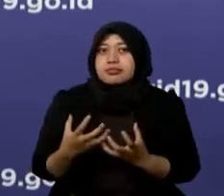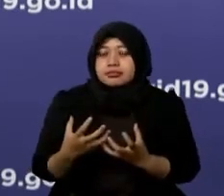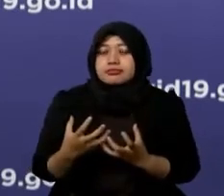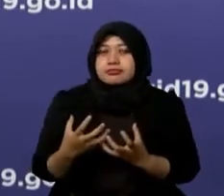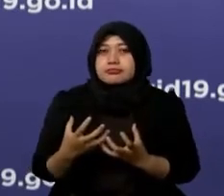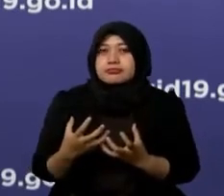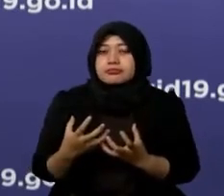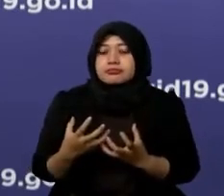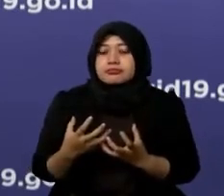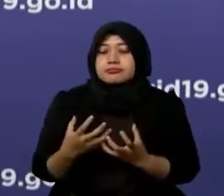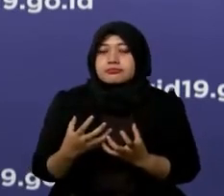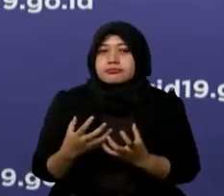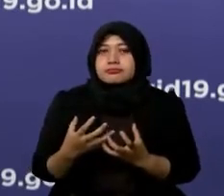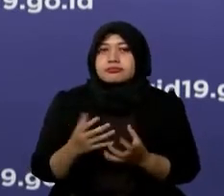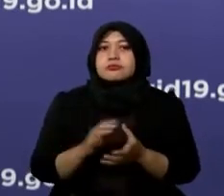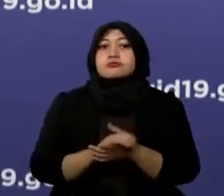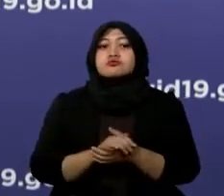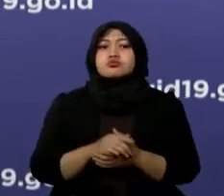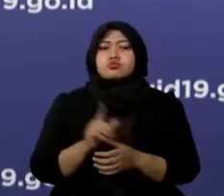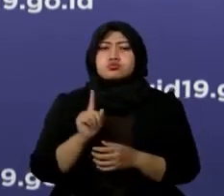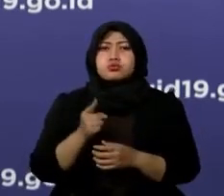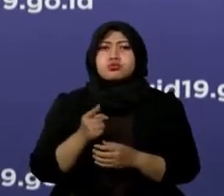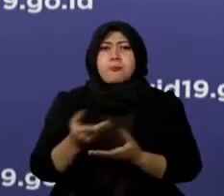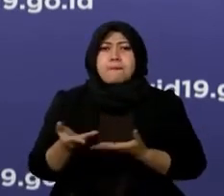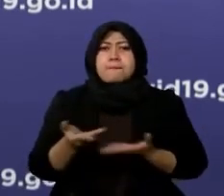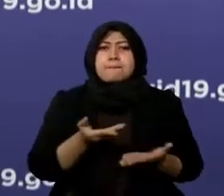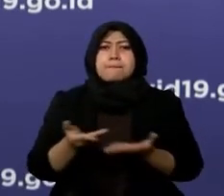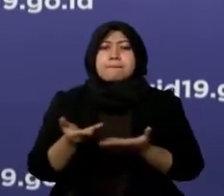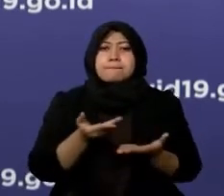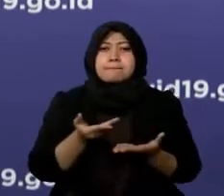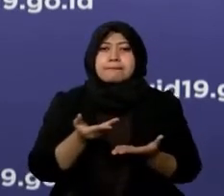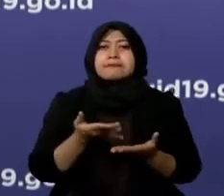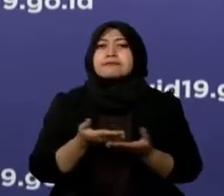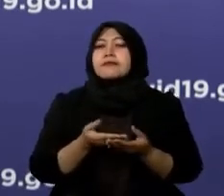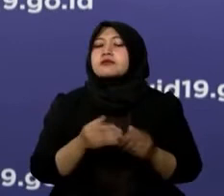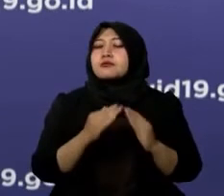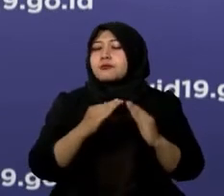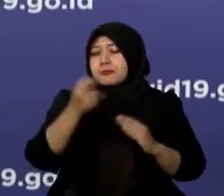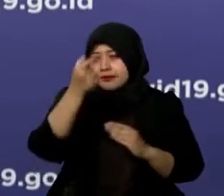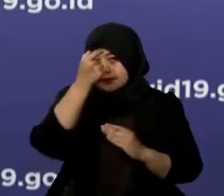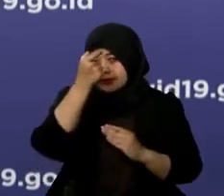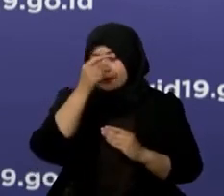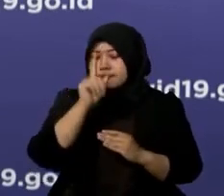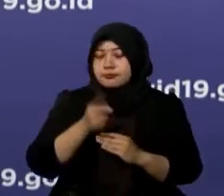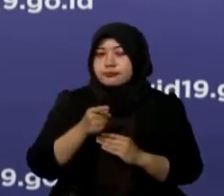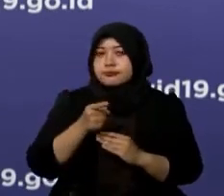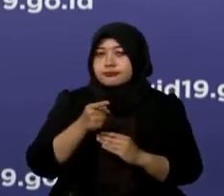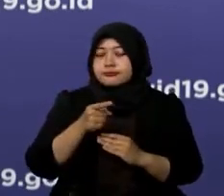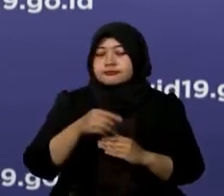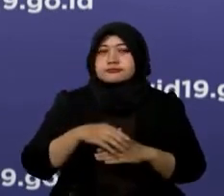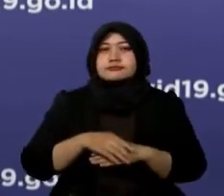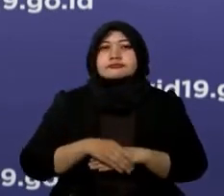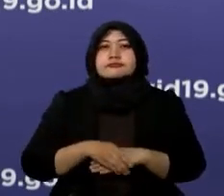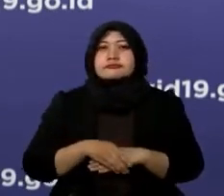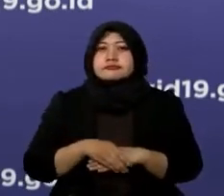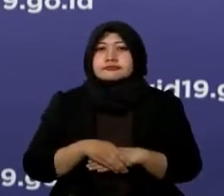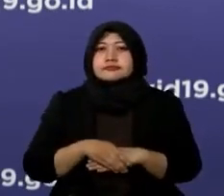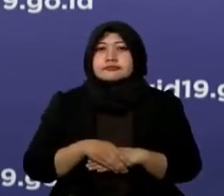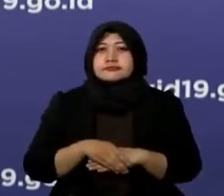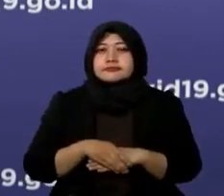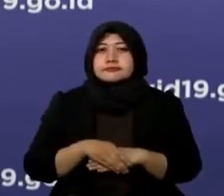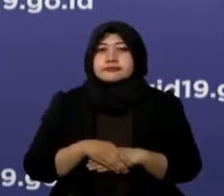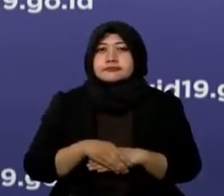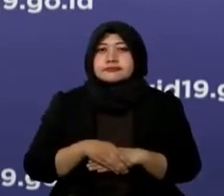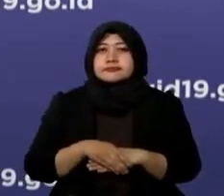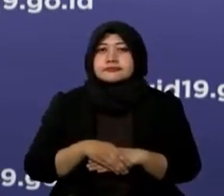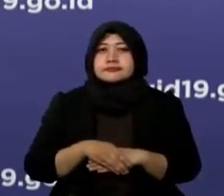pneumonia berat, yang membutuhkan layanan rawatan di rumah sakit, dan